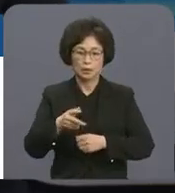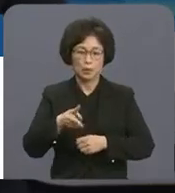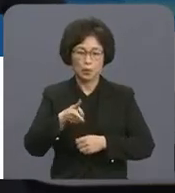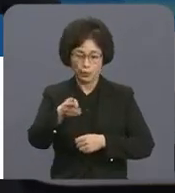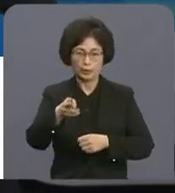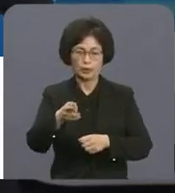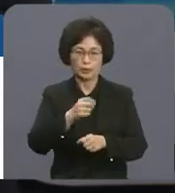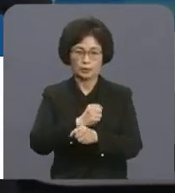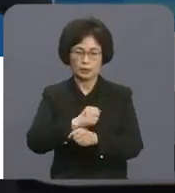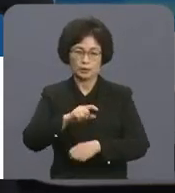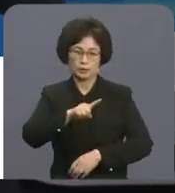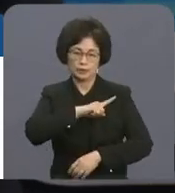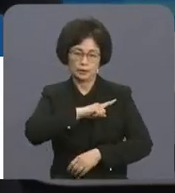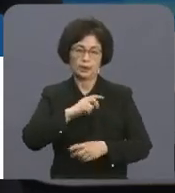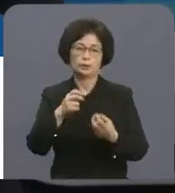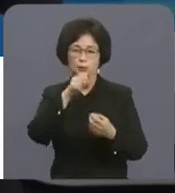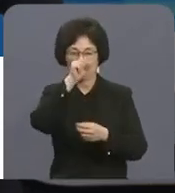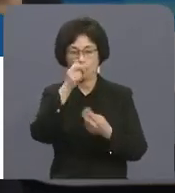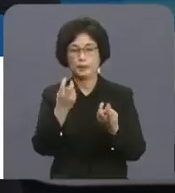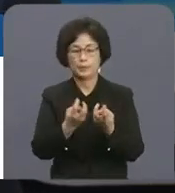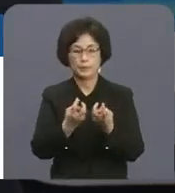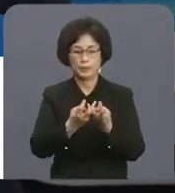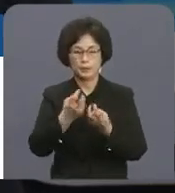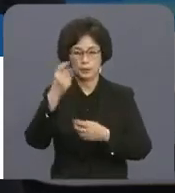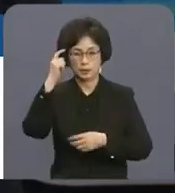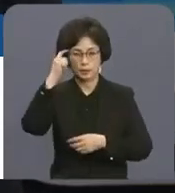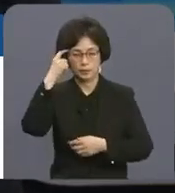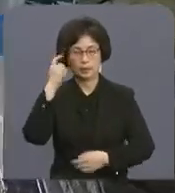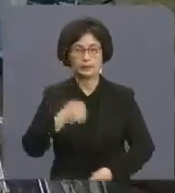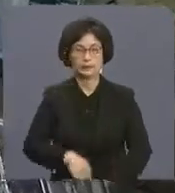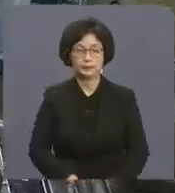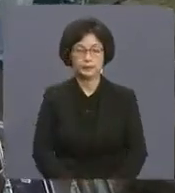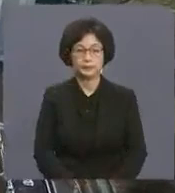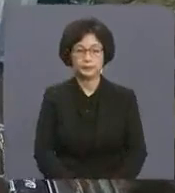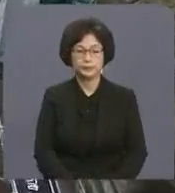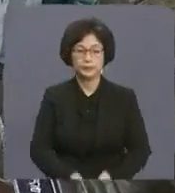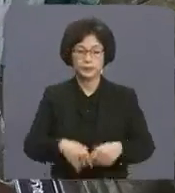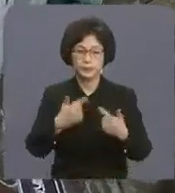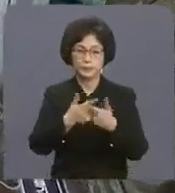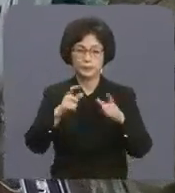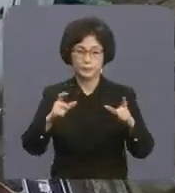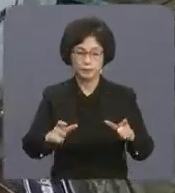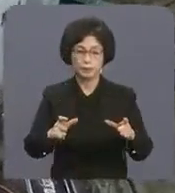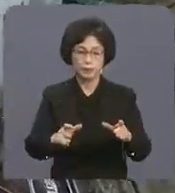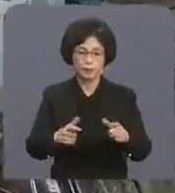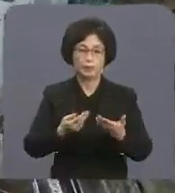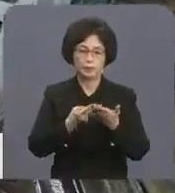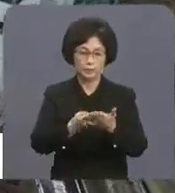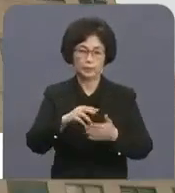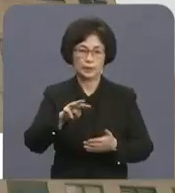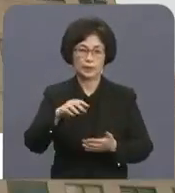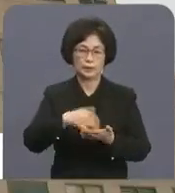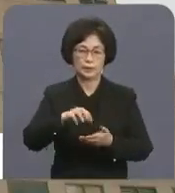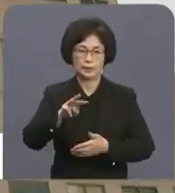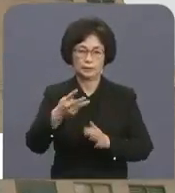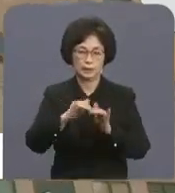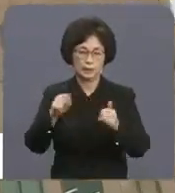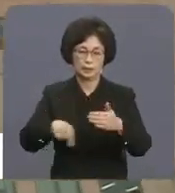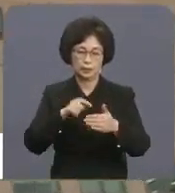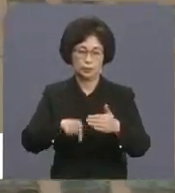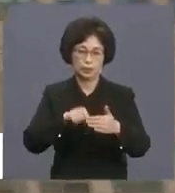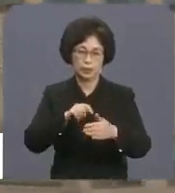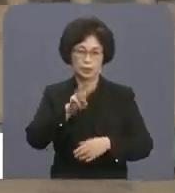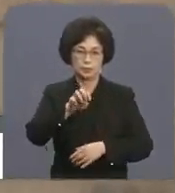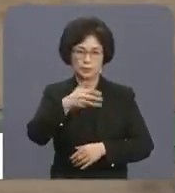끊는 것이 가장 최선의 방법이라고 생각을 하고 있습니다. 부산 지역 입원 병상 300개 중 현재로선